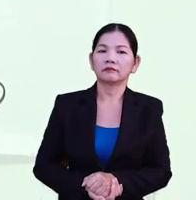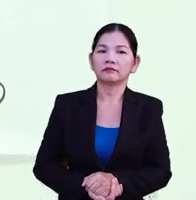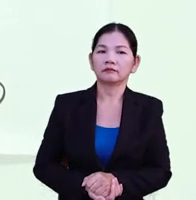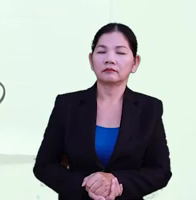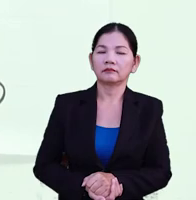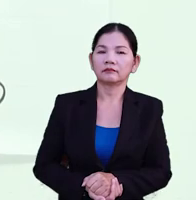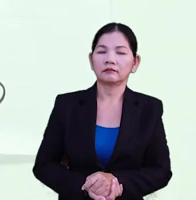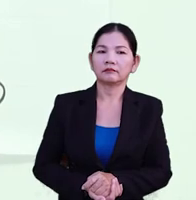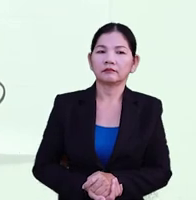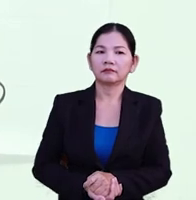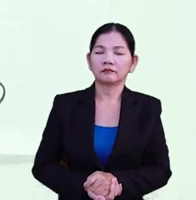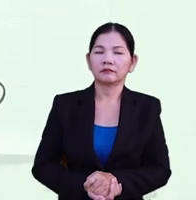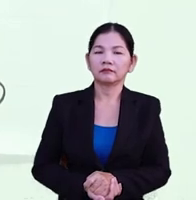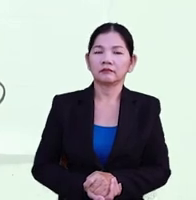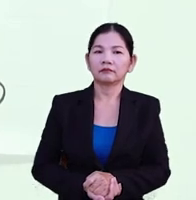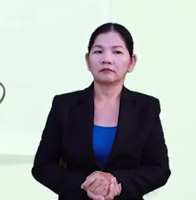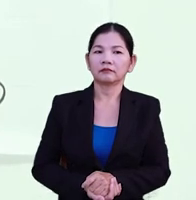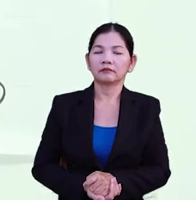គឺបាត់